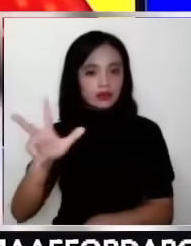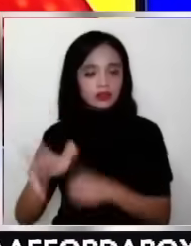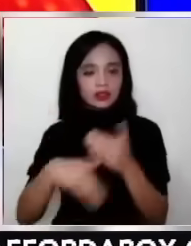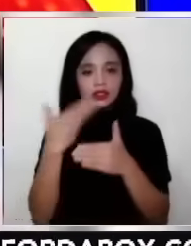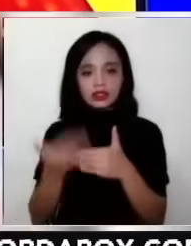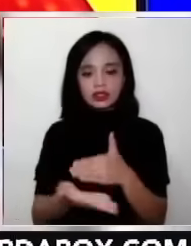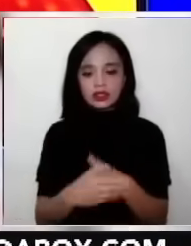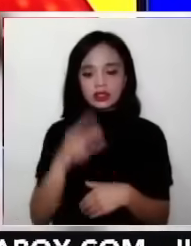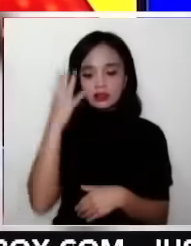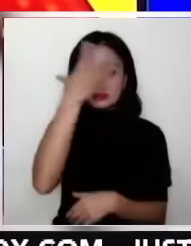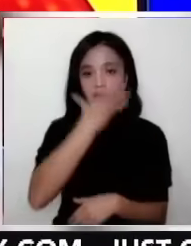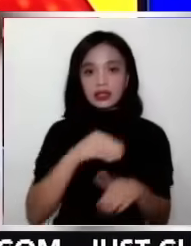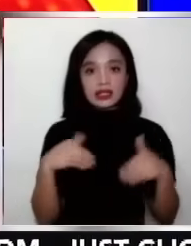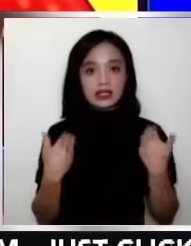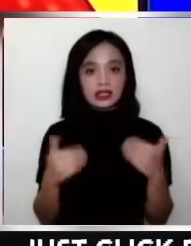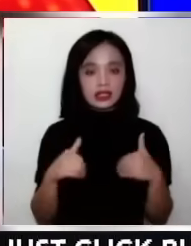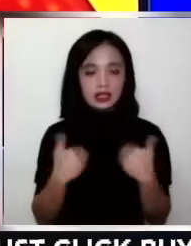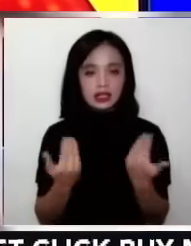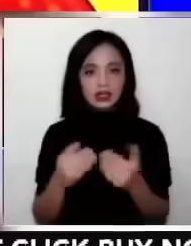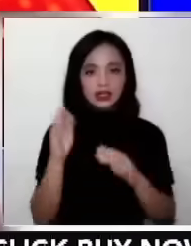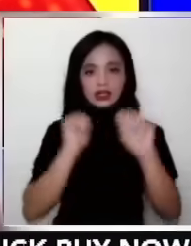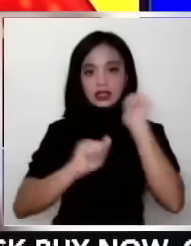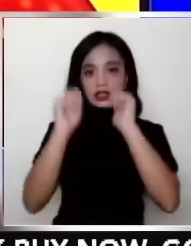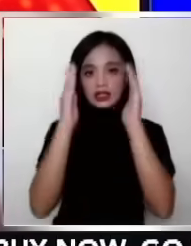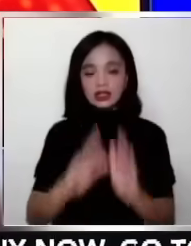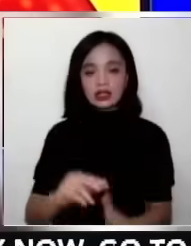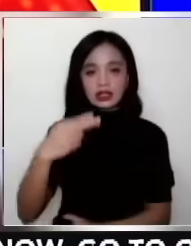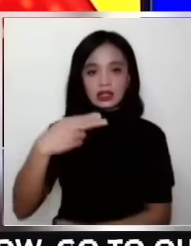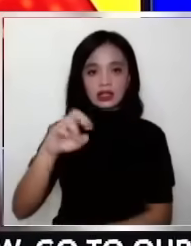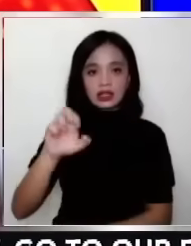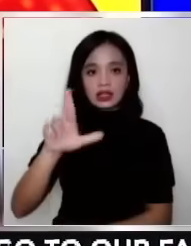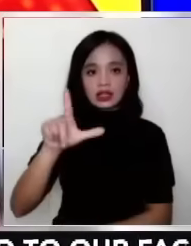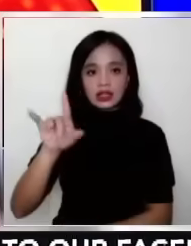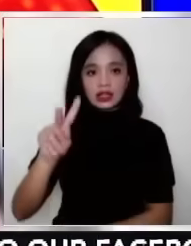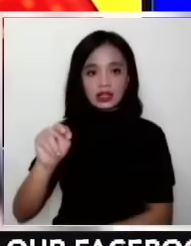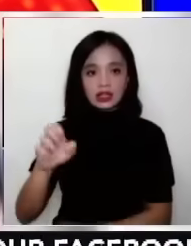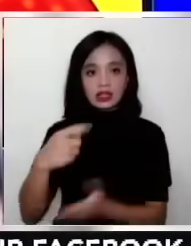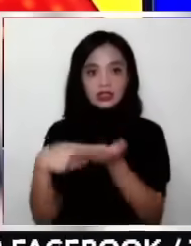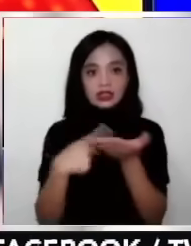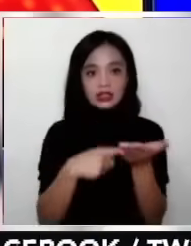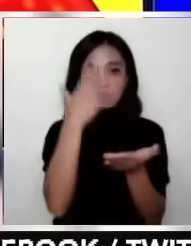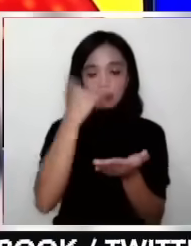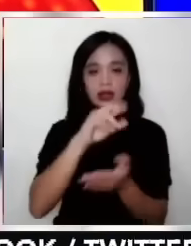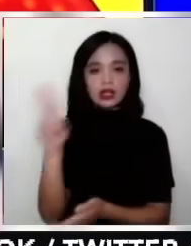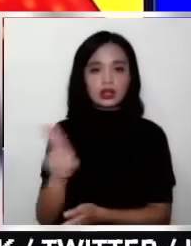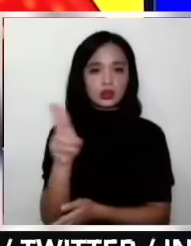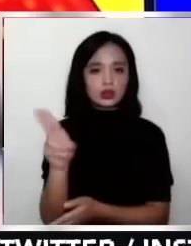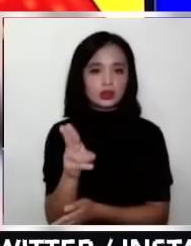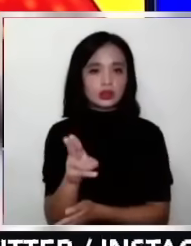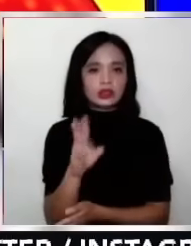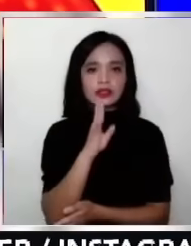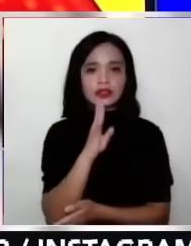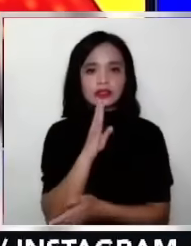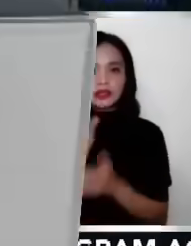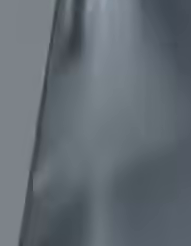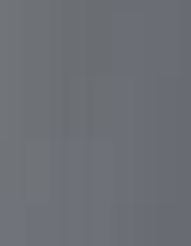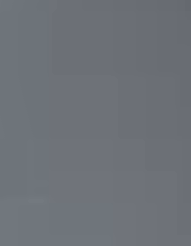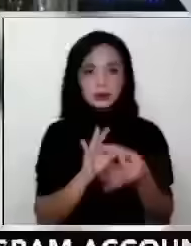Dilag star Herlene Budol na pinag-usapan dahil sa paggamit ng interpreter. Makichika tayo kay